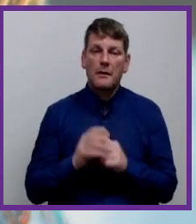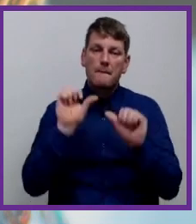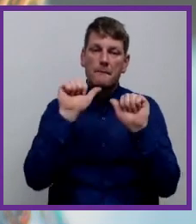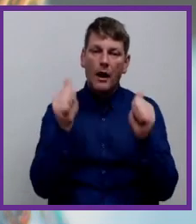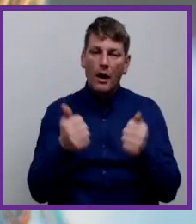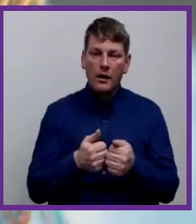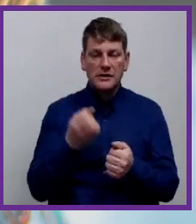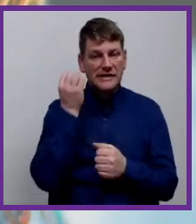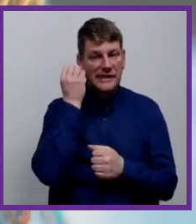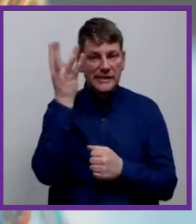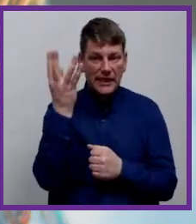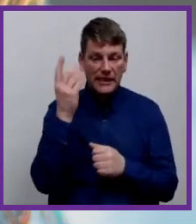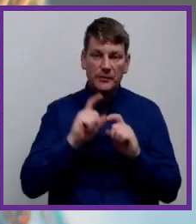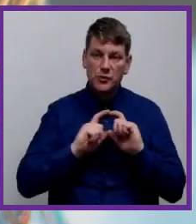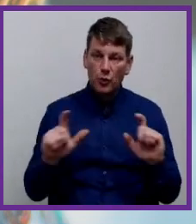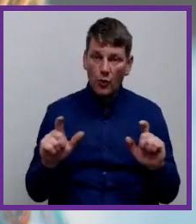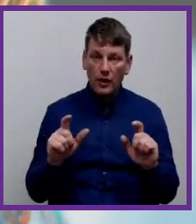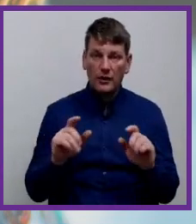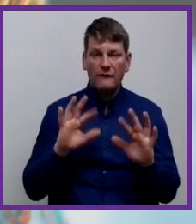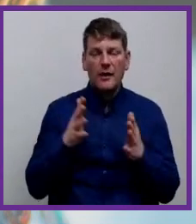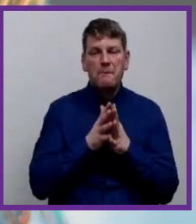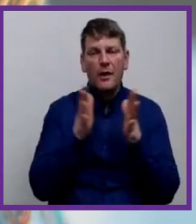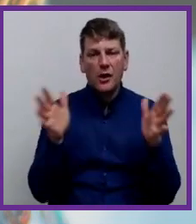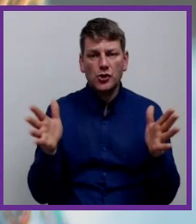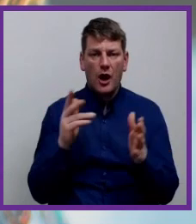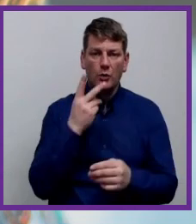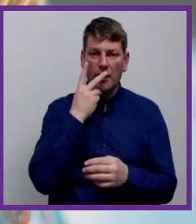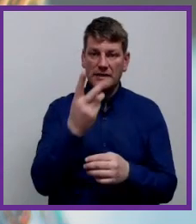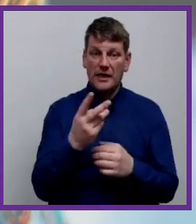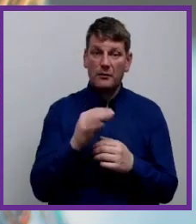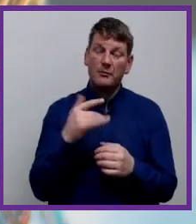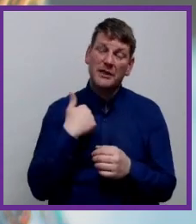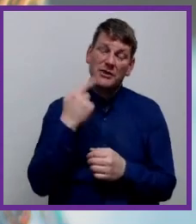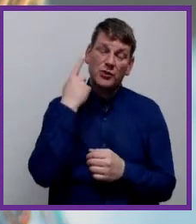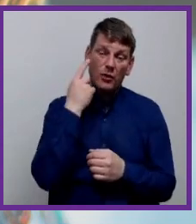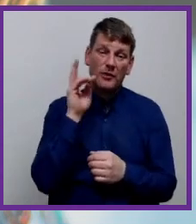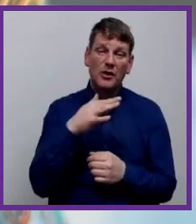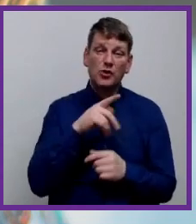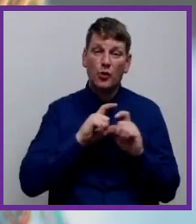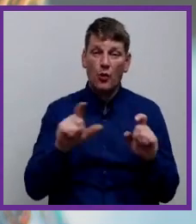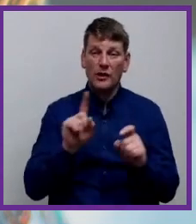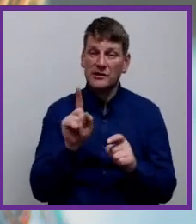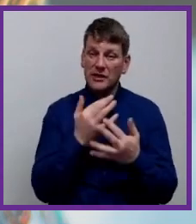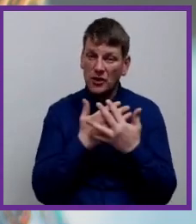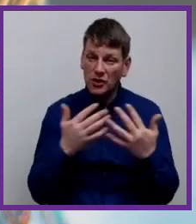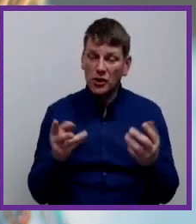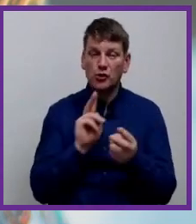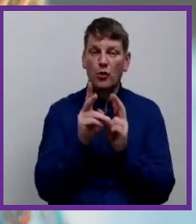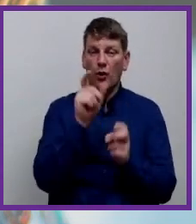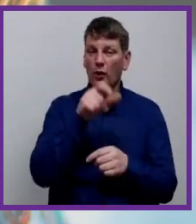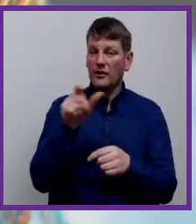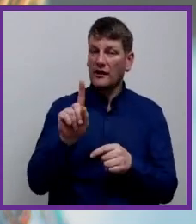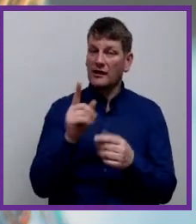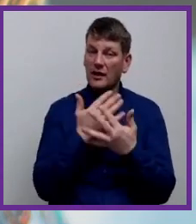mākslas izglītību skolā vai tādu plašāku redzējumu. Bet es domāju, ka skolas ir dažādas, skolotāji ir